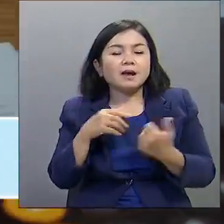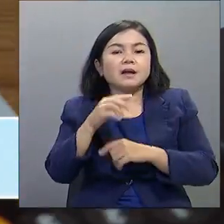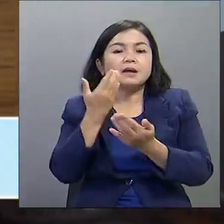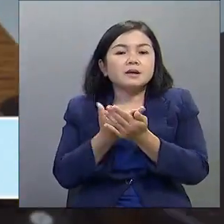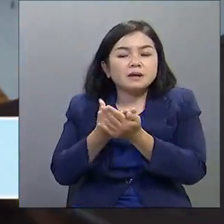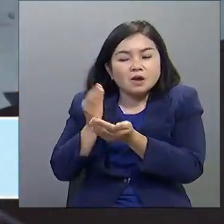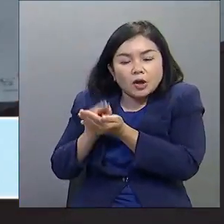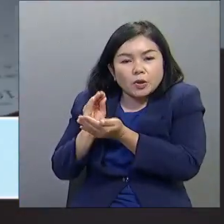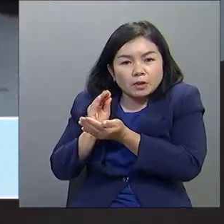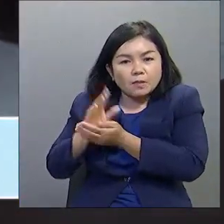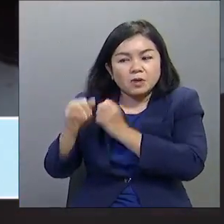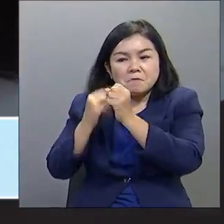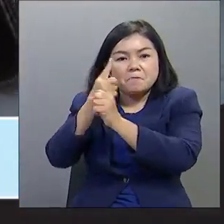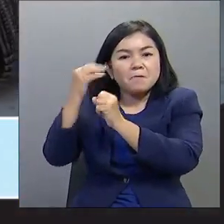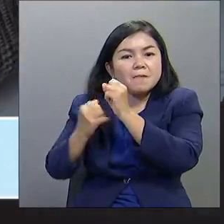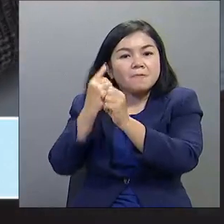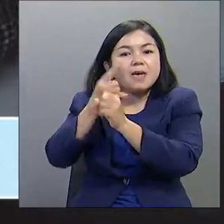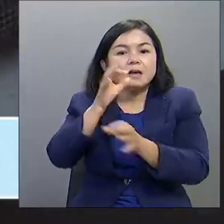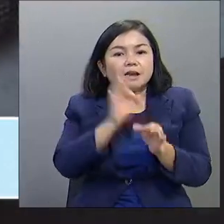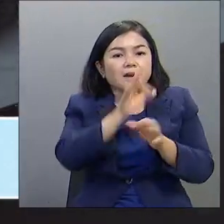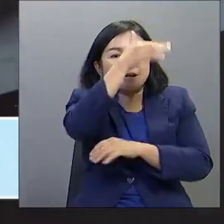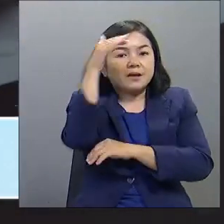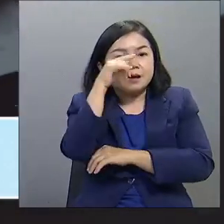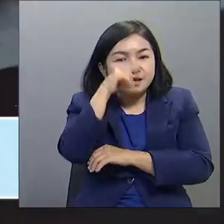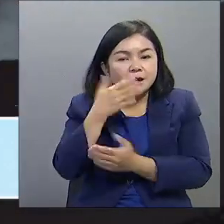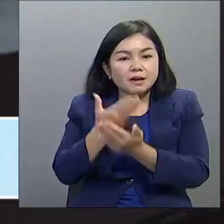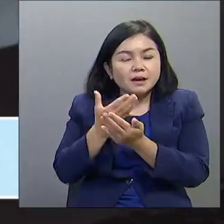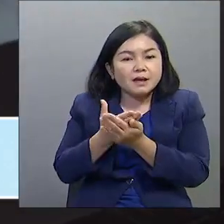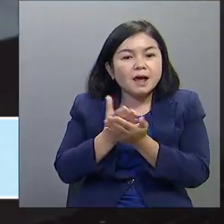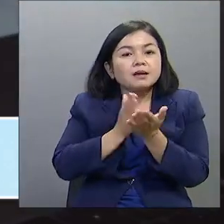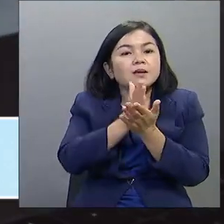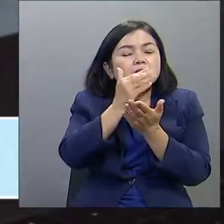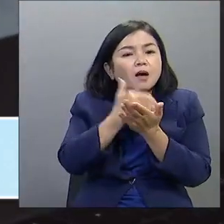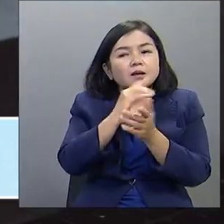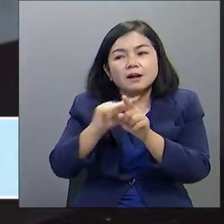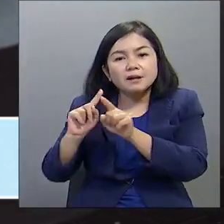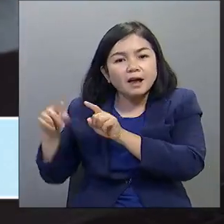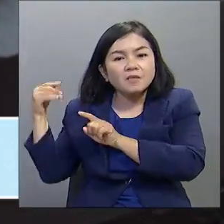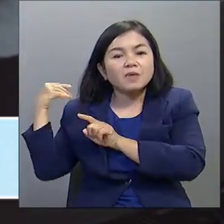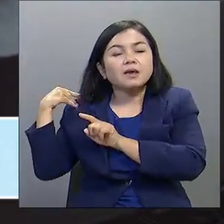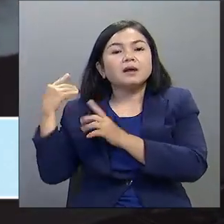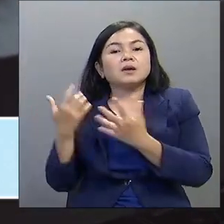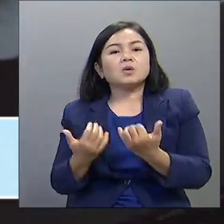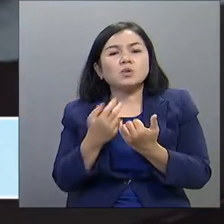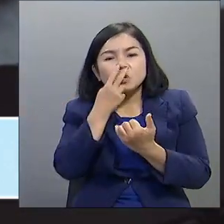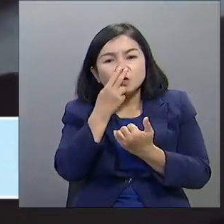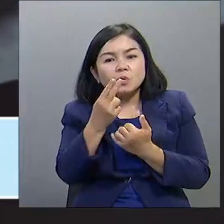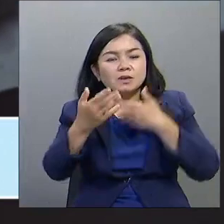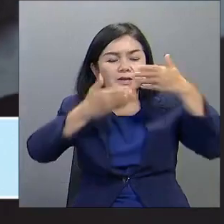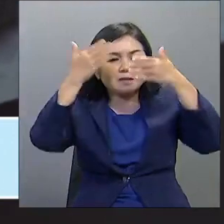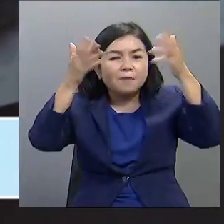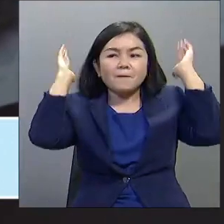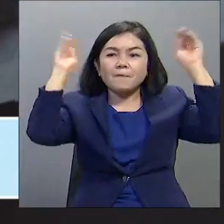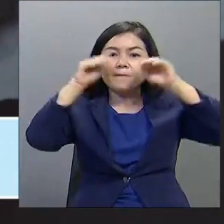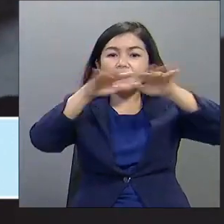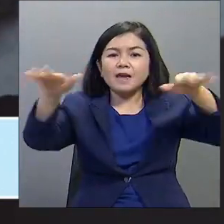แห่งชาติในแต่ละปีที่ผ่านมาค่ะธนาคารแห่งประเทศไทยธนาคารออมสินตลอดจนชุมนุมสหกรณ์ออมทรัพย์ภาคต่างๆก็มักจัดกิจกรรมเชิญชวน